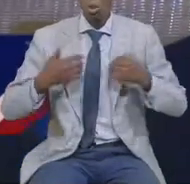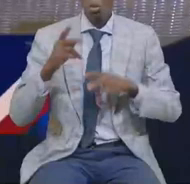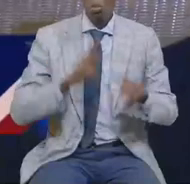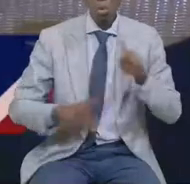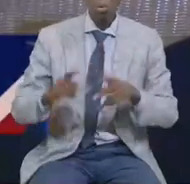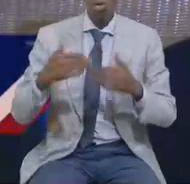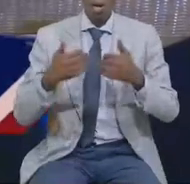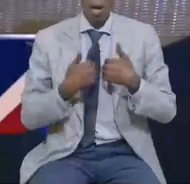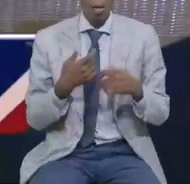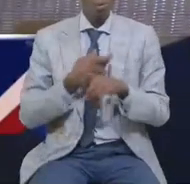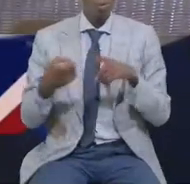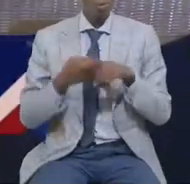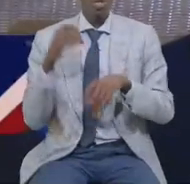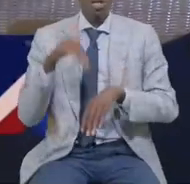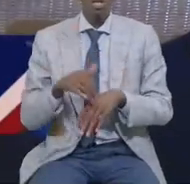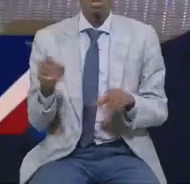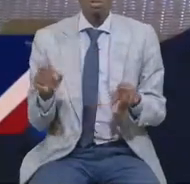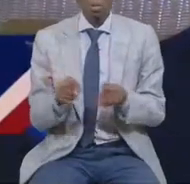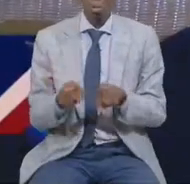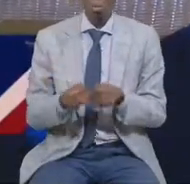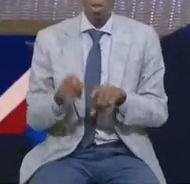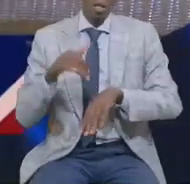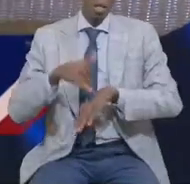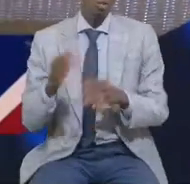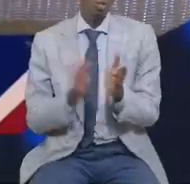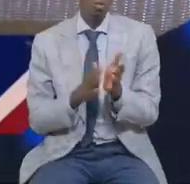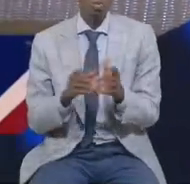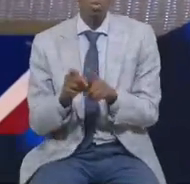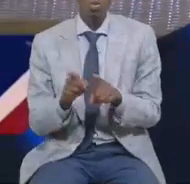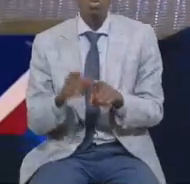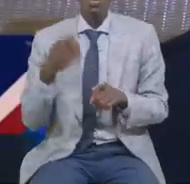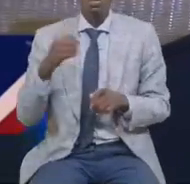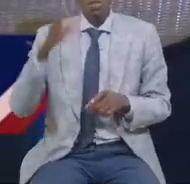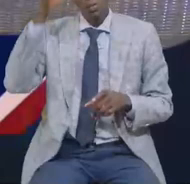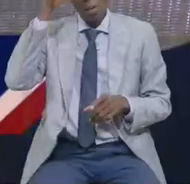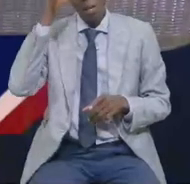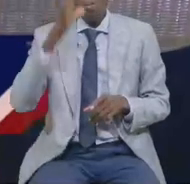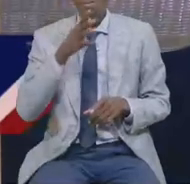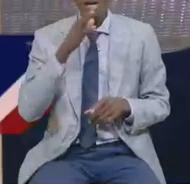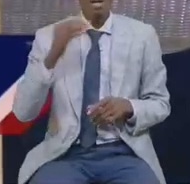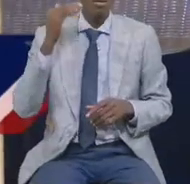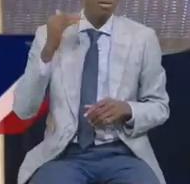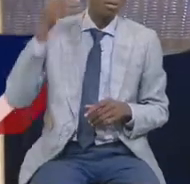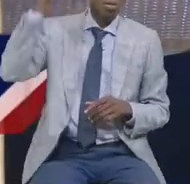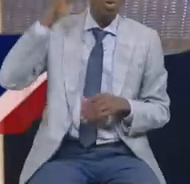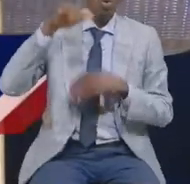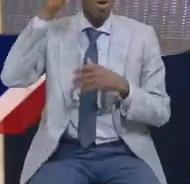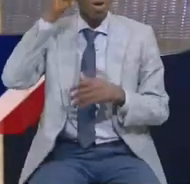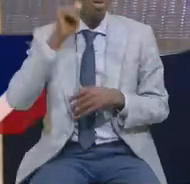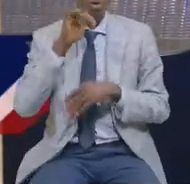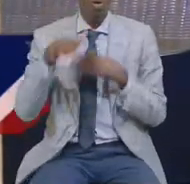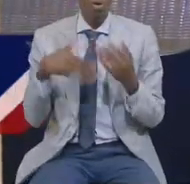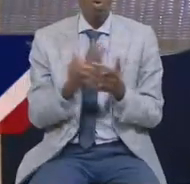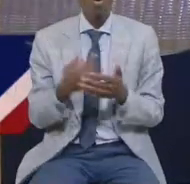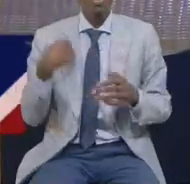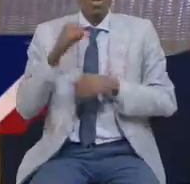à l'église, ils sont persécutés du moins à l'école, les pères, les mères, tout le monde souffre